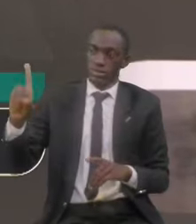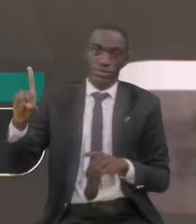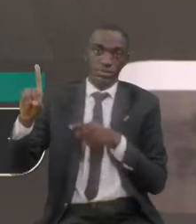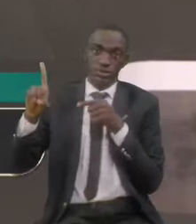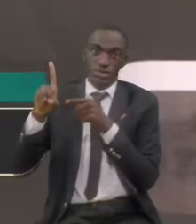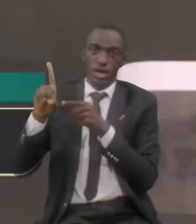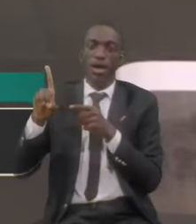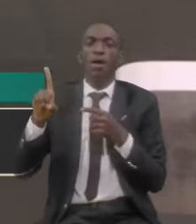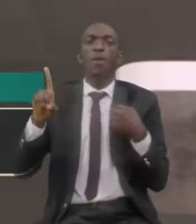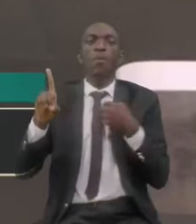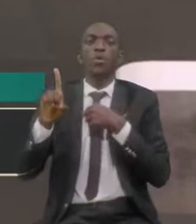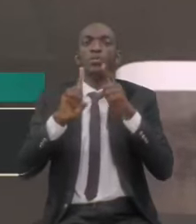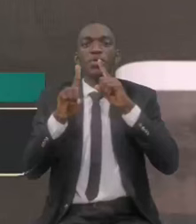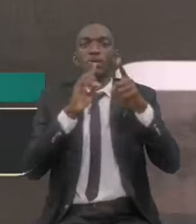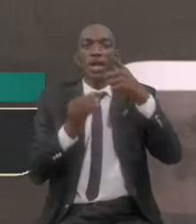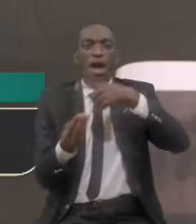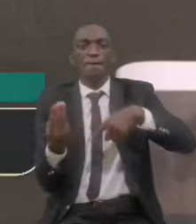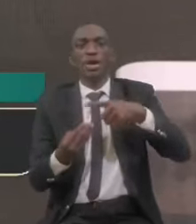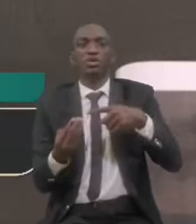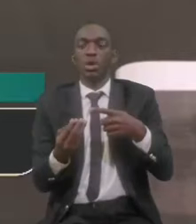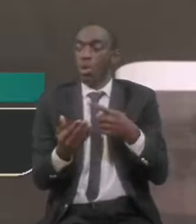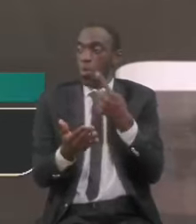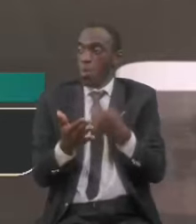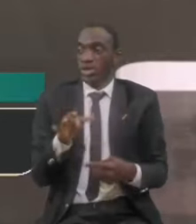Nous parlons ce qu'il a fait